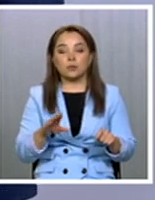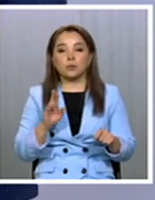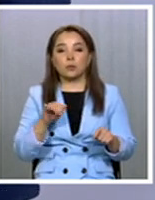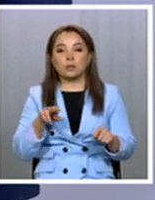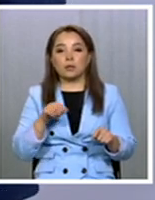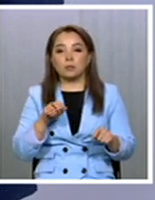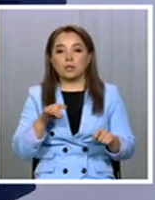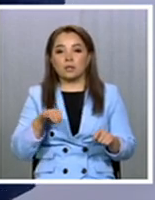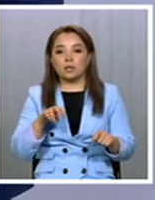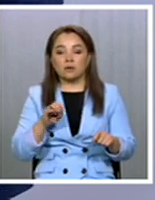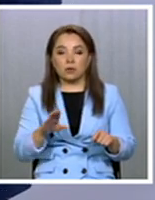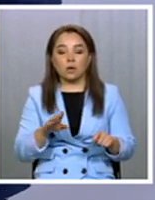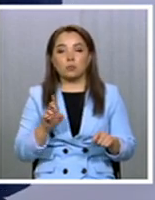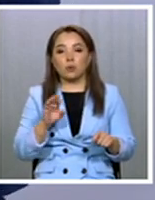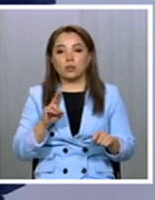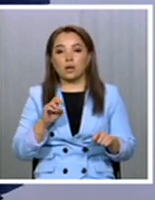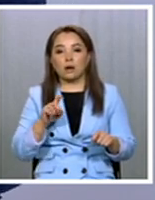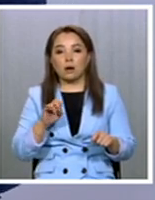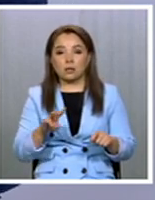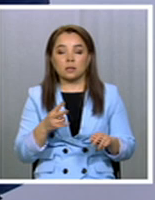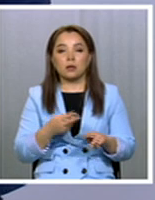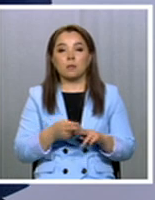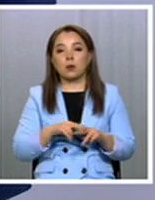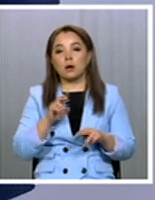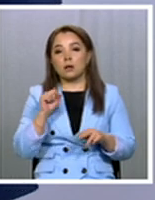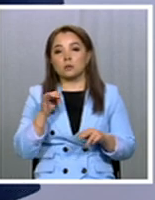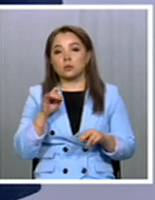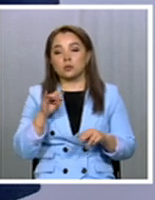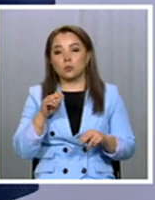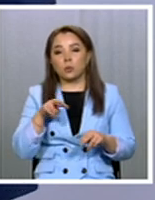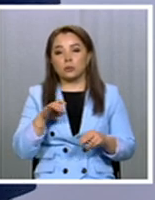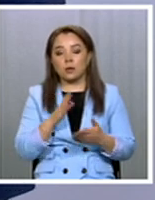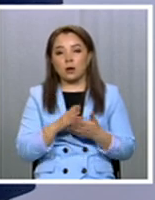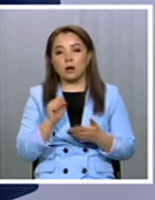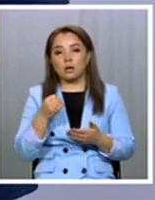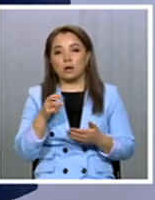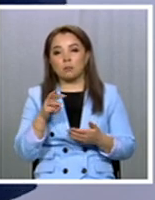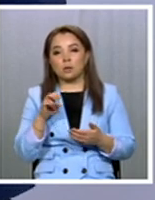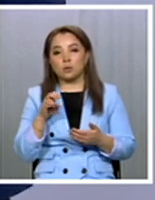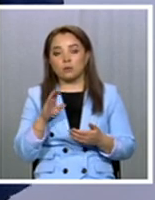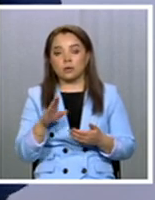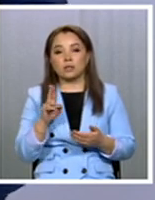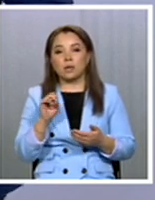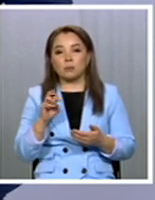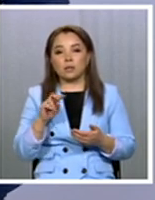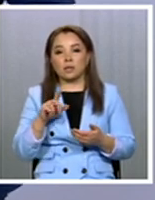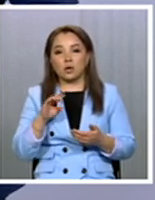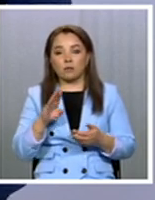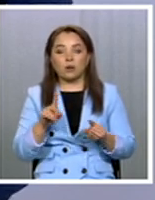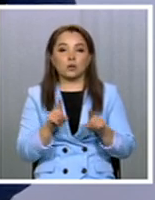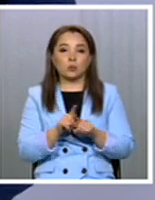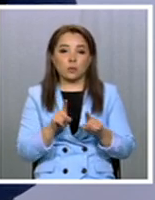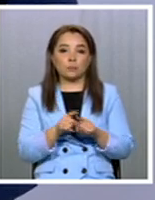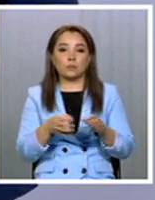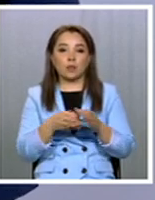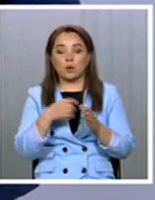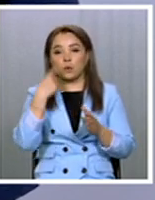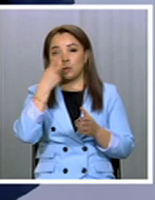Құдайбердиев, Бөкейхан, Байтұрсынұлы, Аймауытов, Кемеңгеров сынды